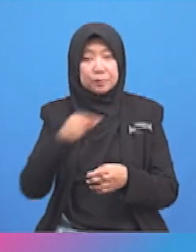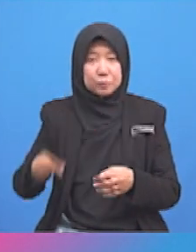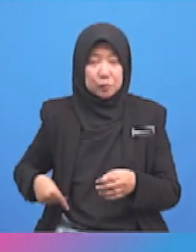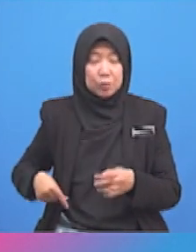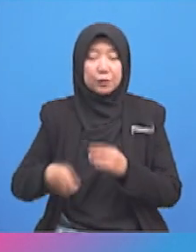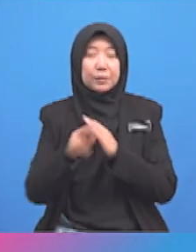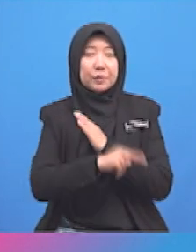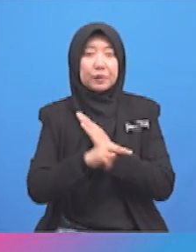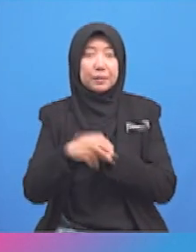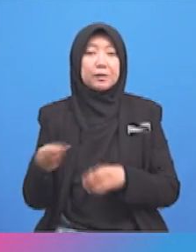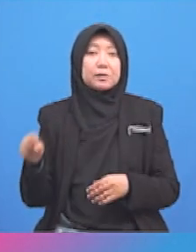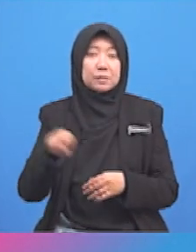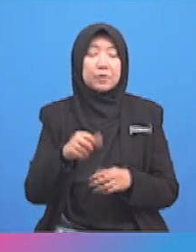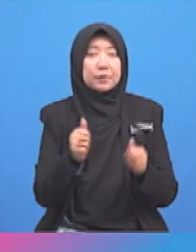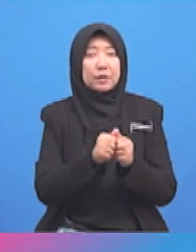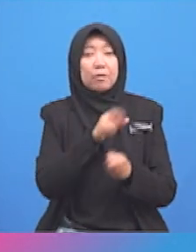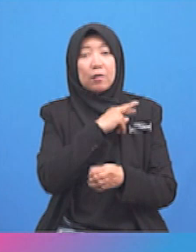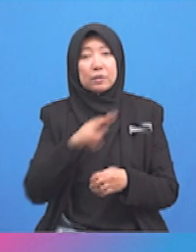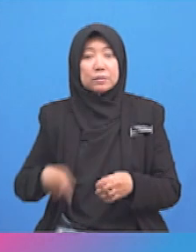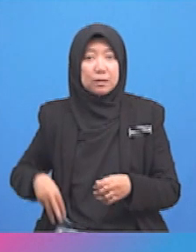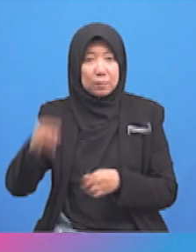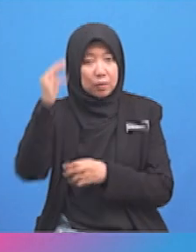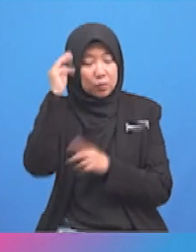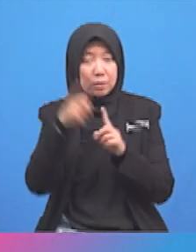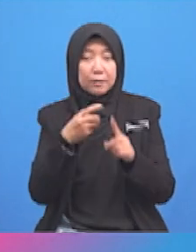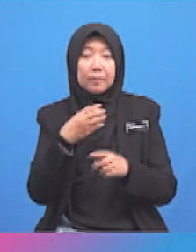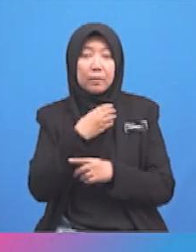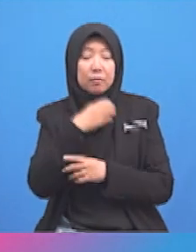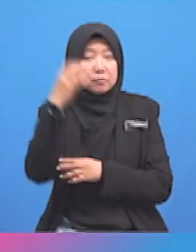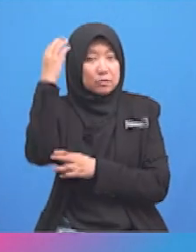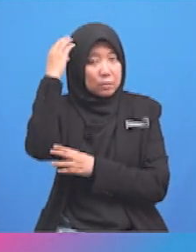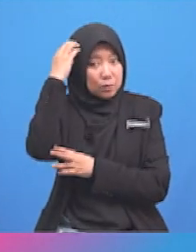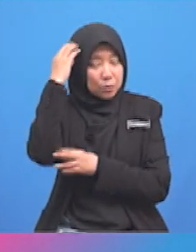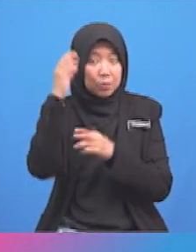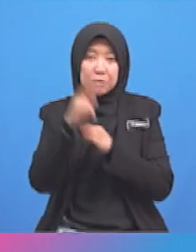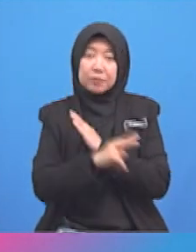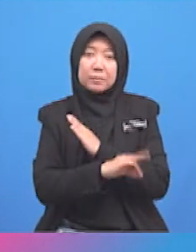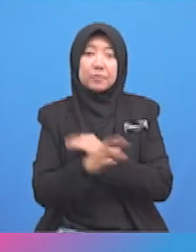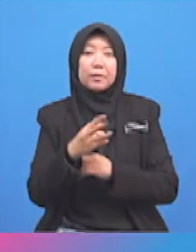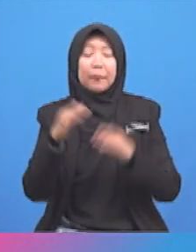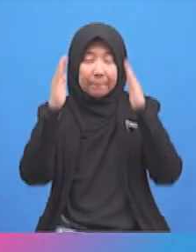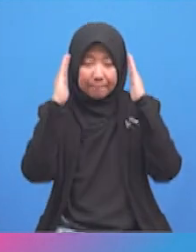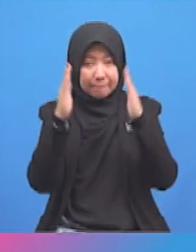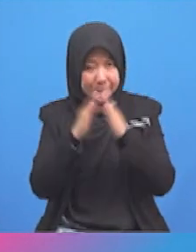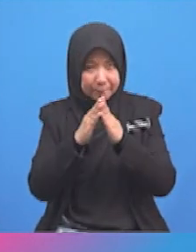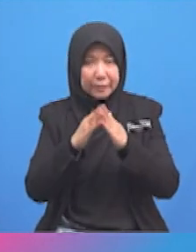selat dengan raja-raja Melayu dari negeri Perak, Selangor, Negeri Sembilan dan